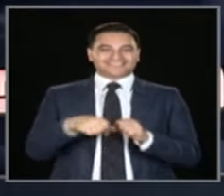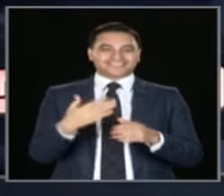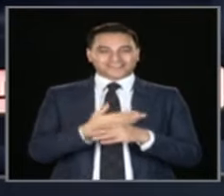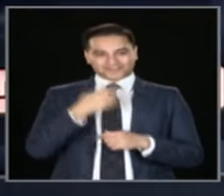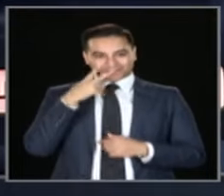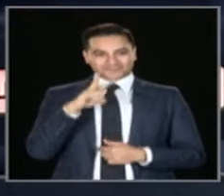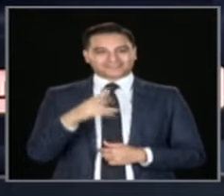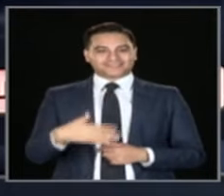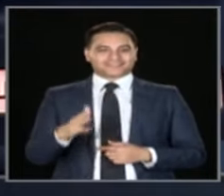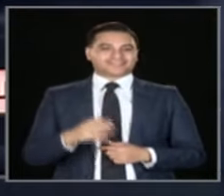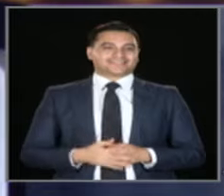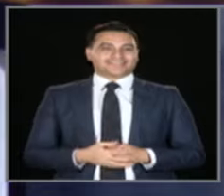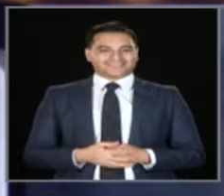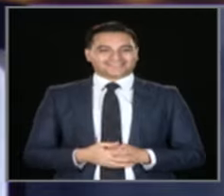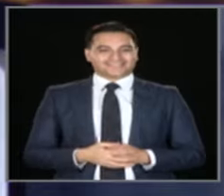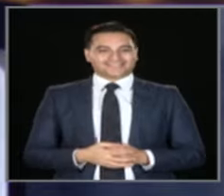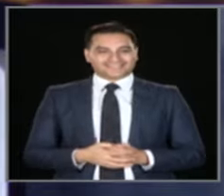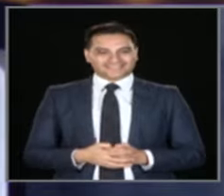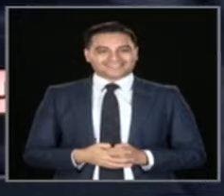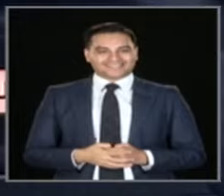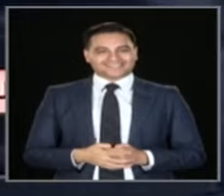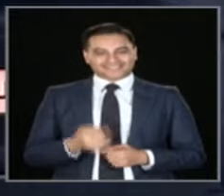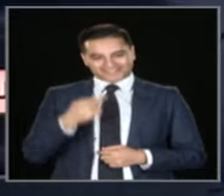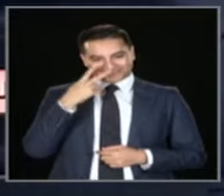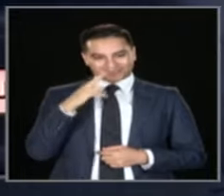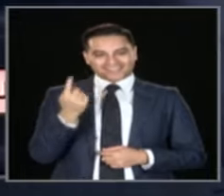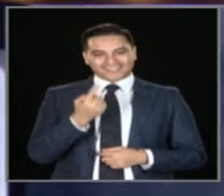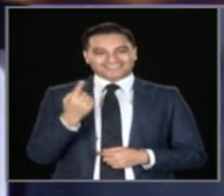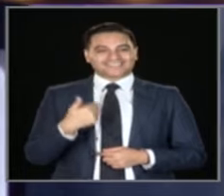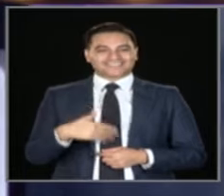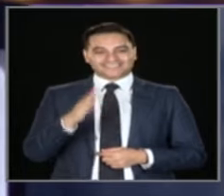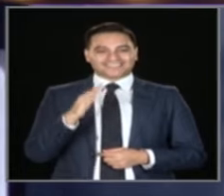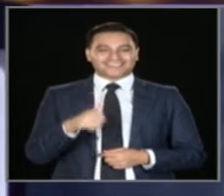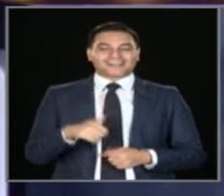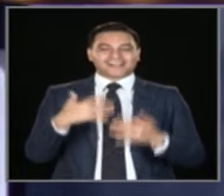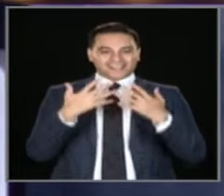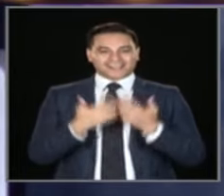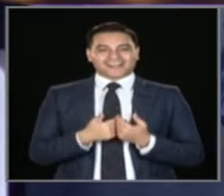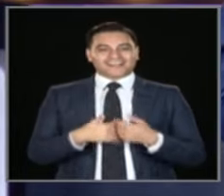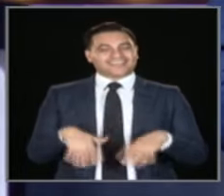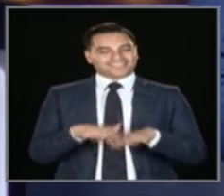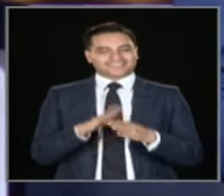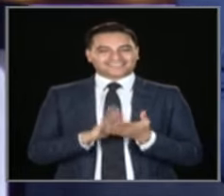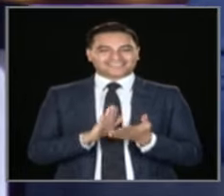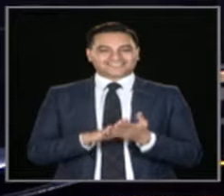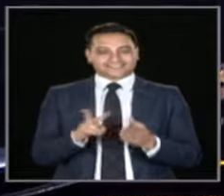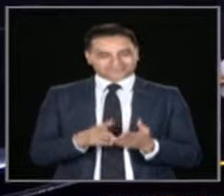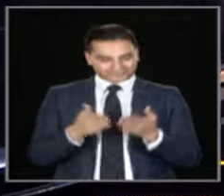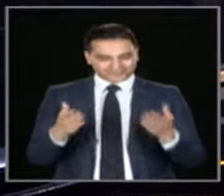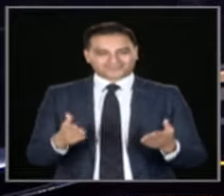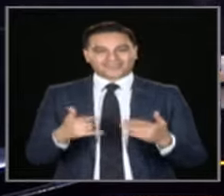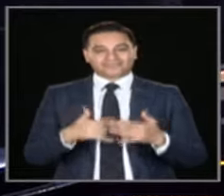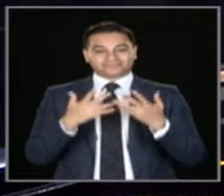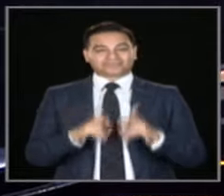احنا بنتكلم برتغالي زيهم. يا سلام. ماشي، نحيي كلنا كريم ورنا. رنا وكريم،